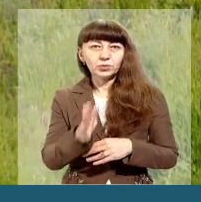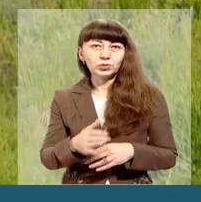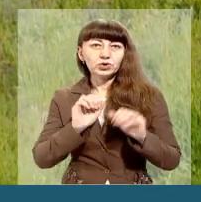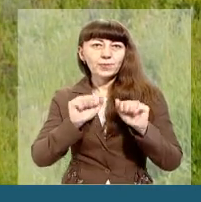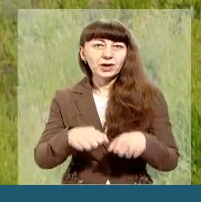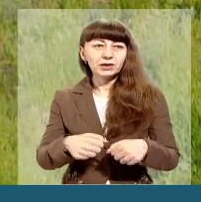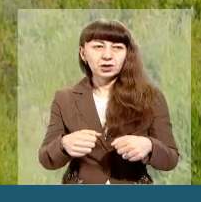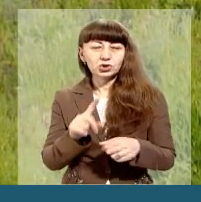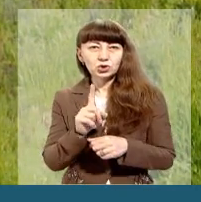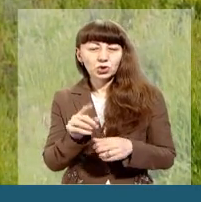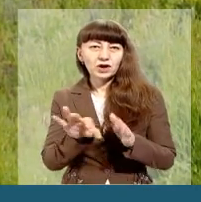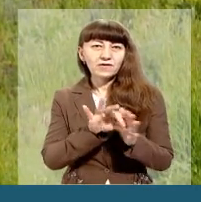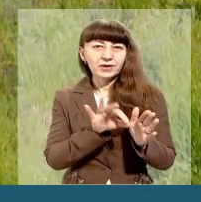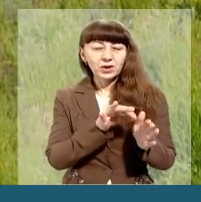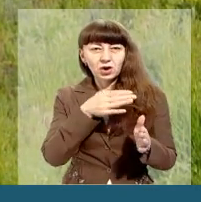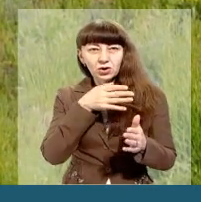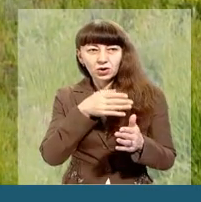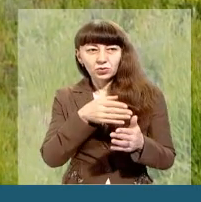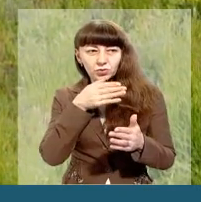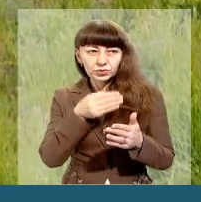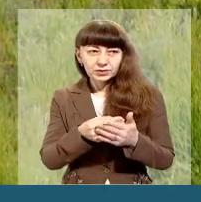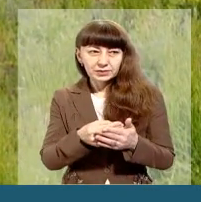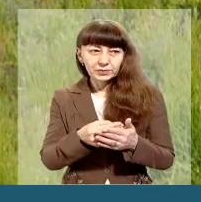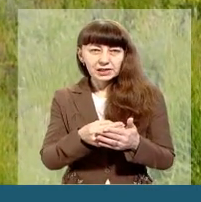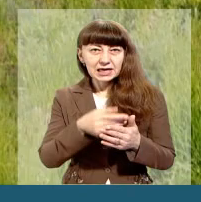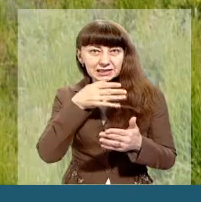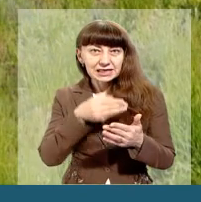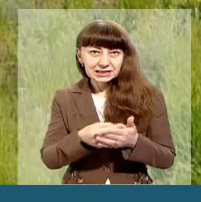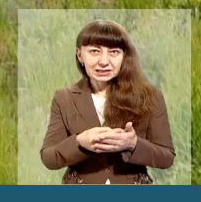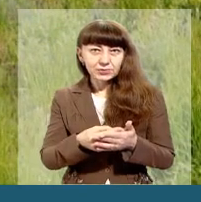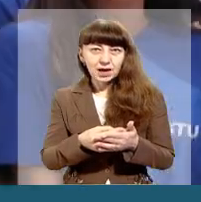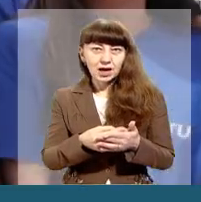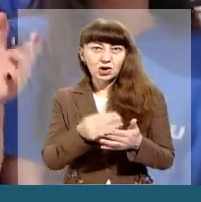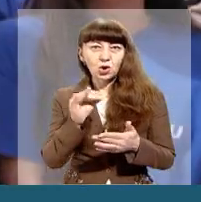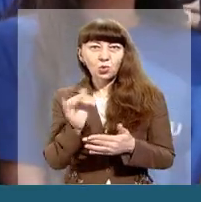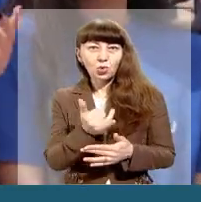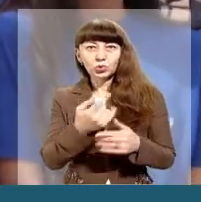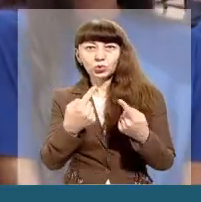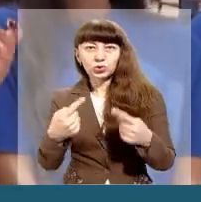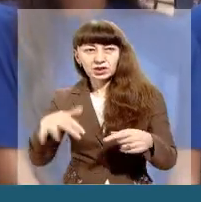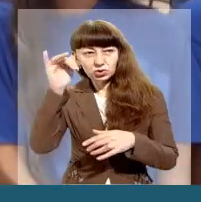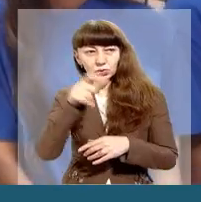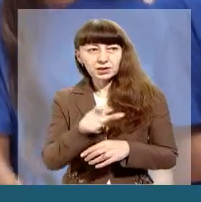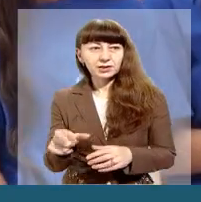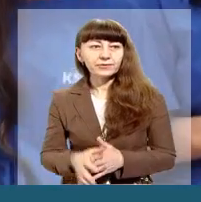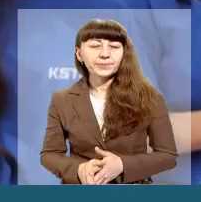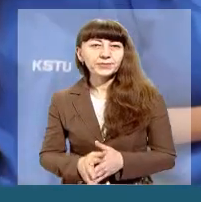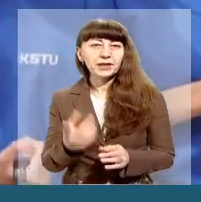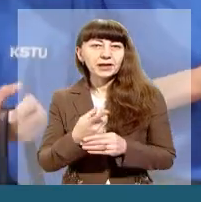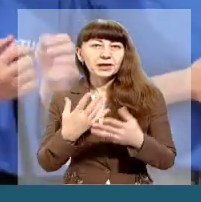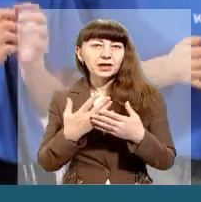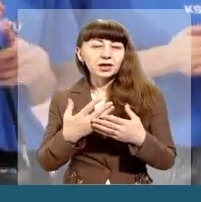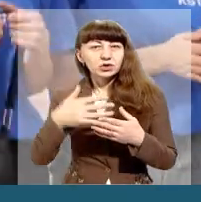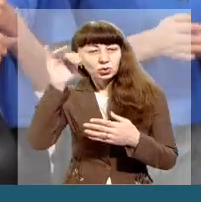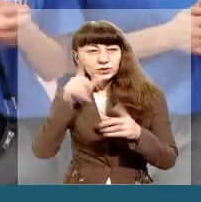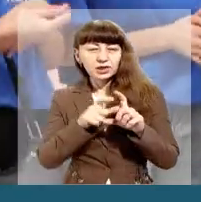могли что-то у друг друга взять и реализовать у себя в стенах университета. Фестиваль «Студенческая весна» будет проходить в